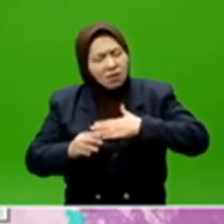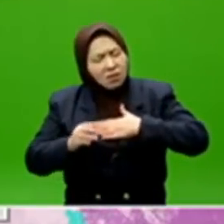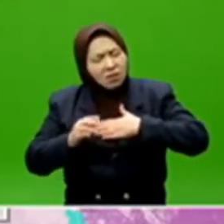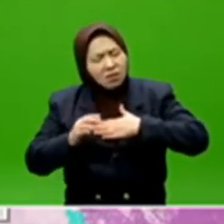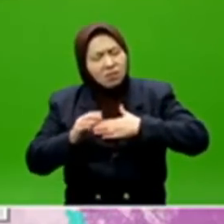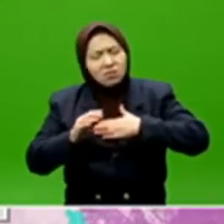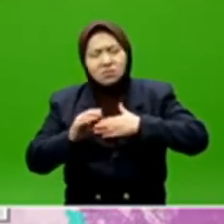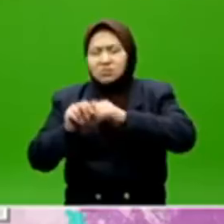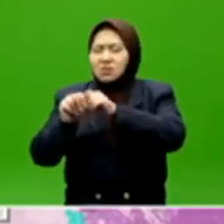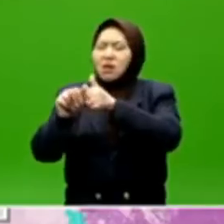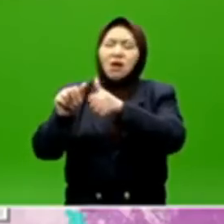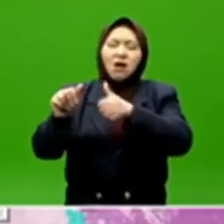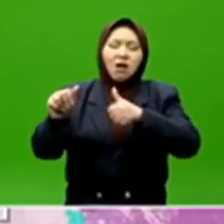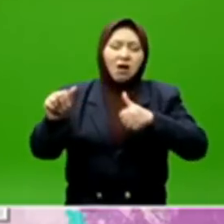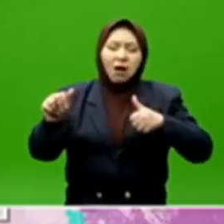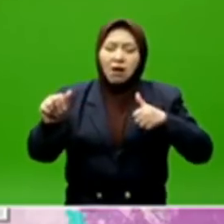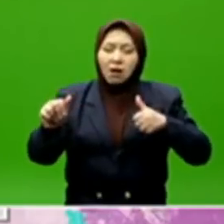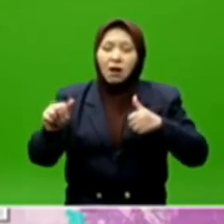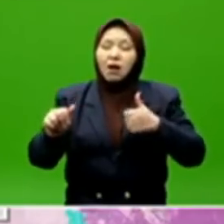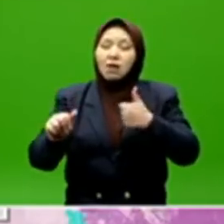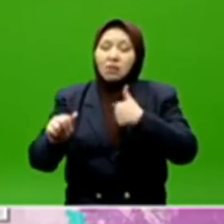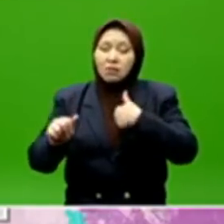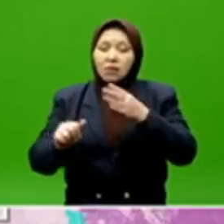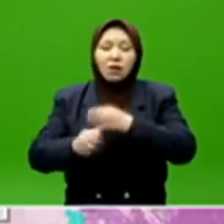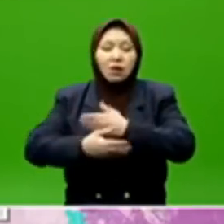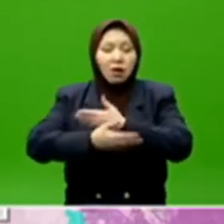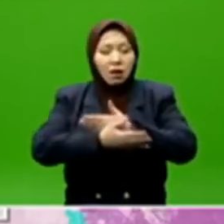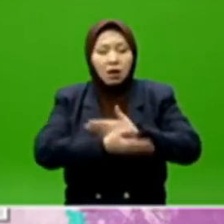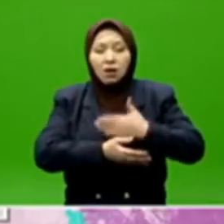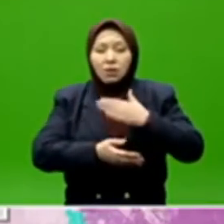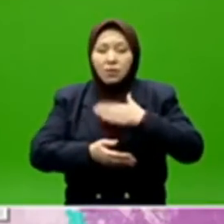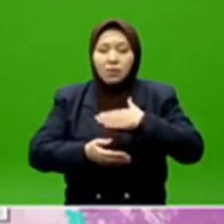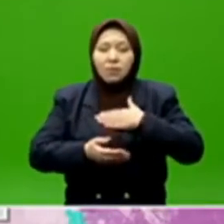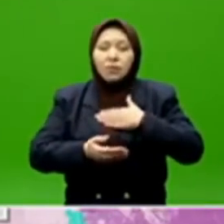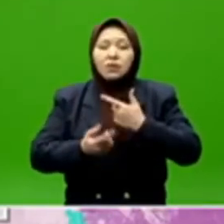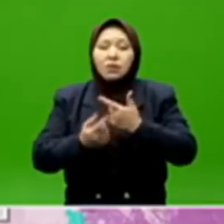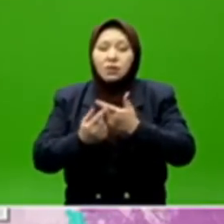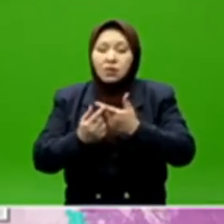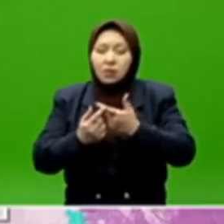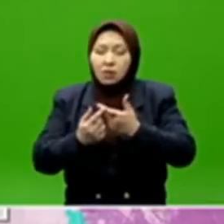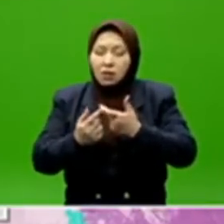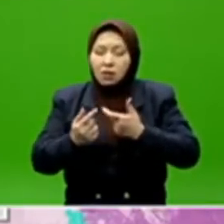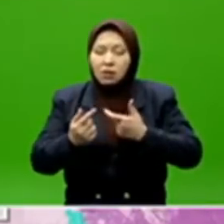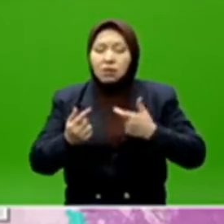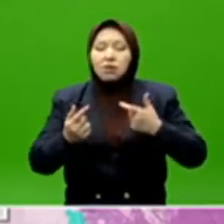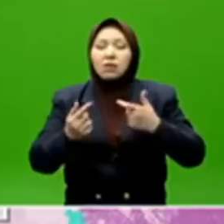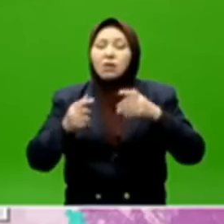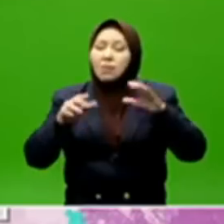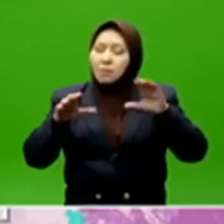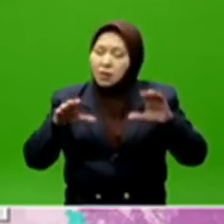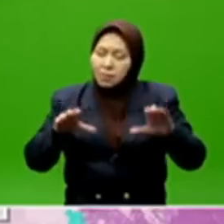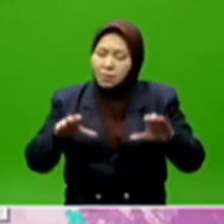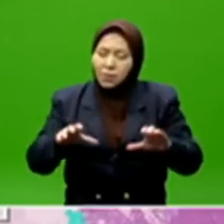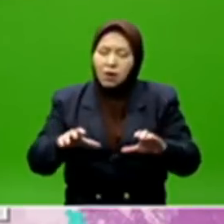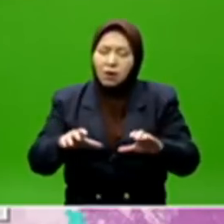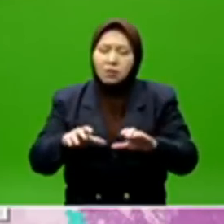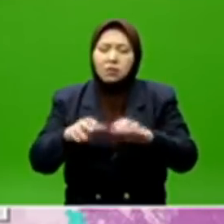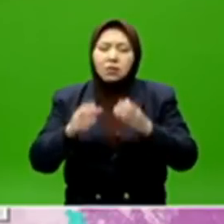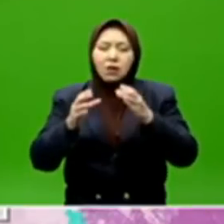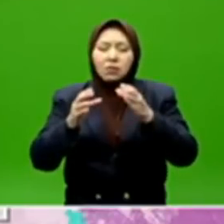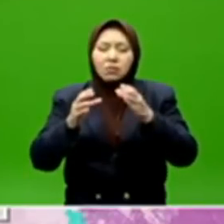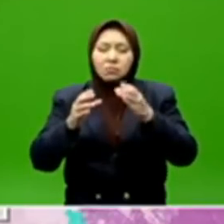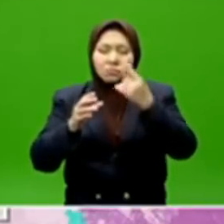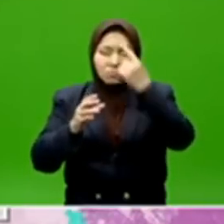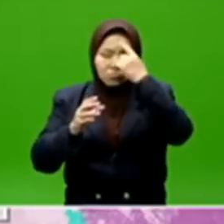إنهن أضللن كثيرا من الناس